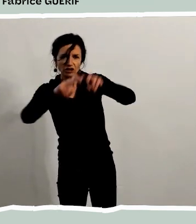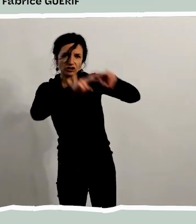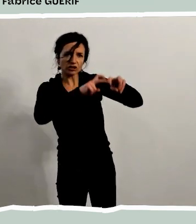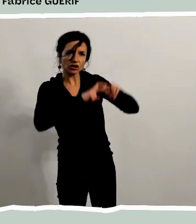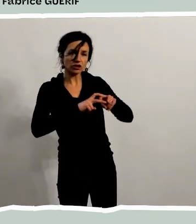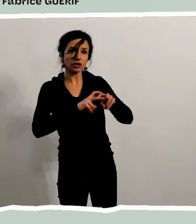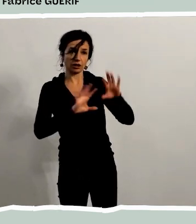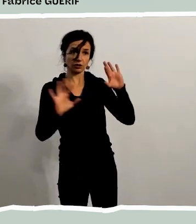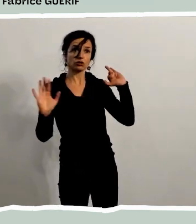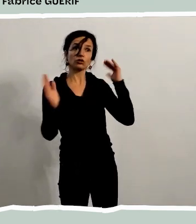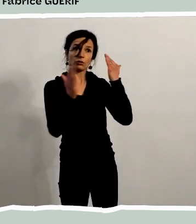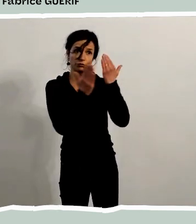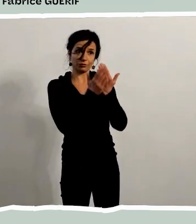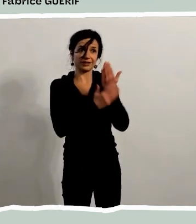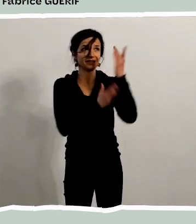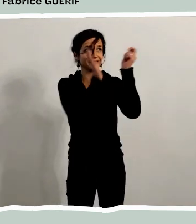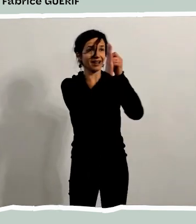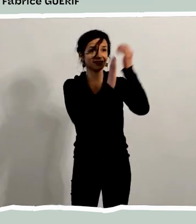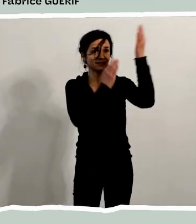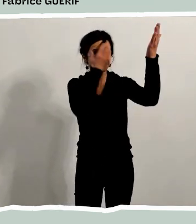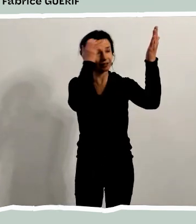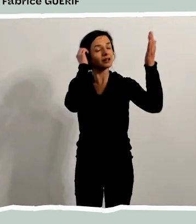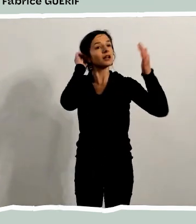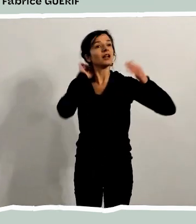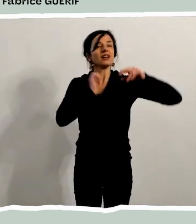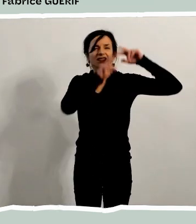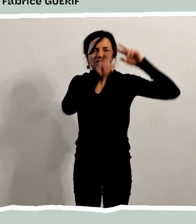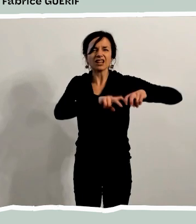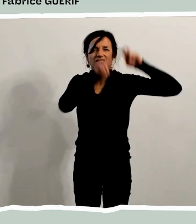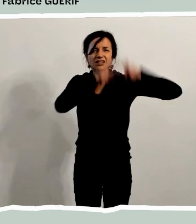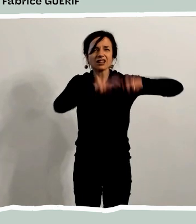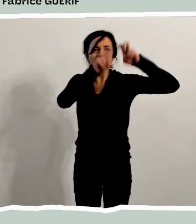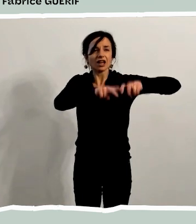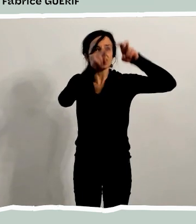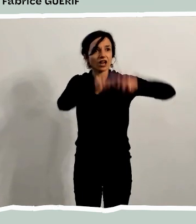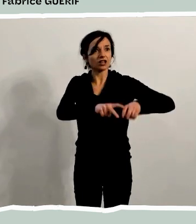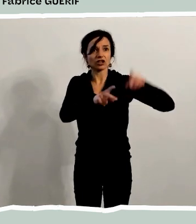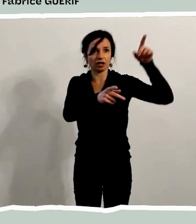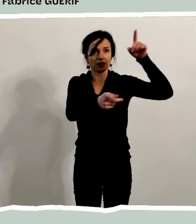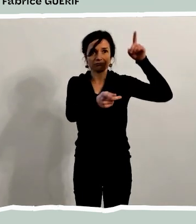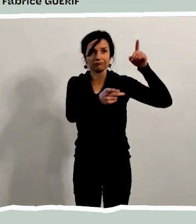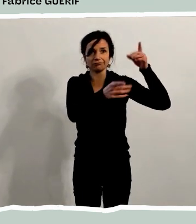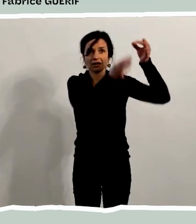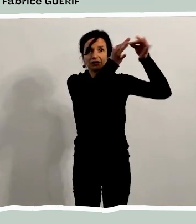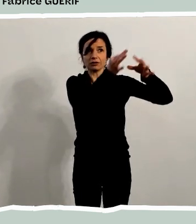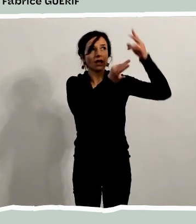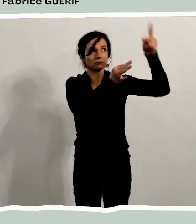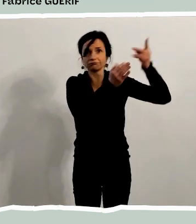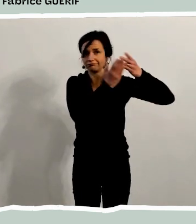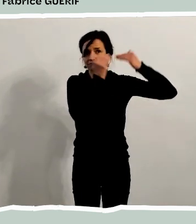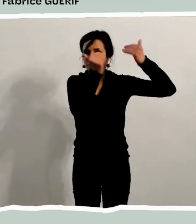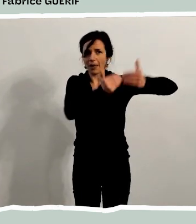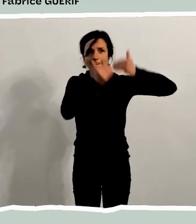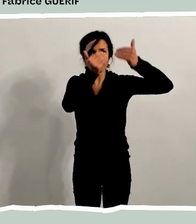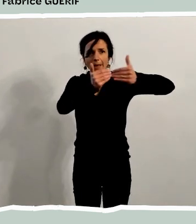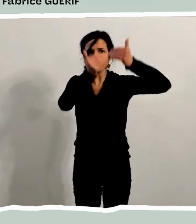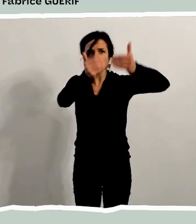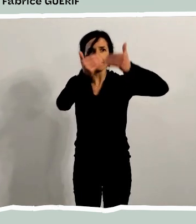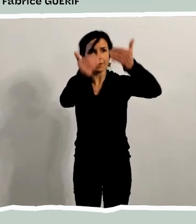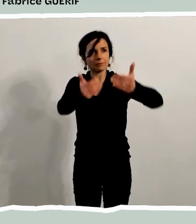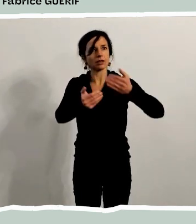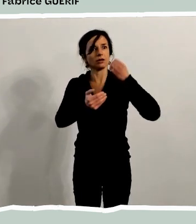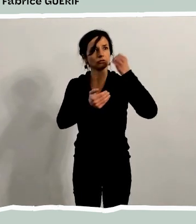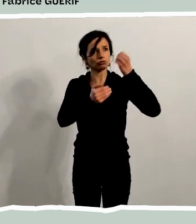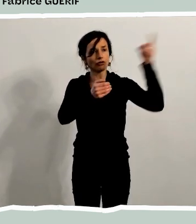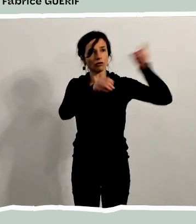publications ont été très nombreuses, et elles vont toutes dans le même sens. Hein. Les publications sont